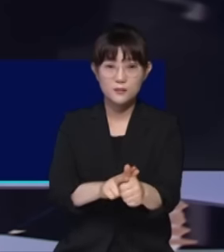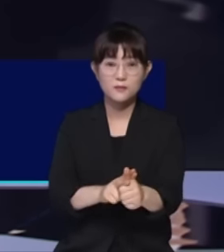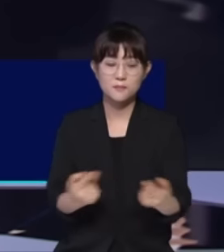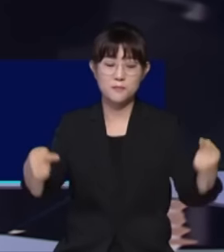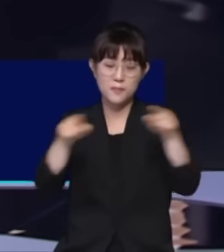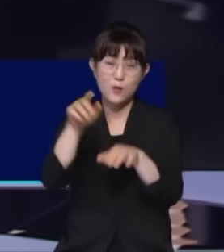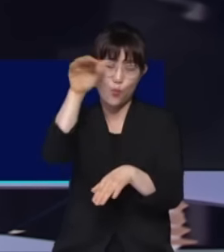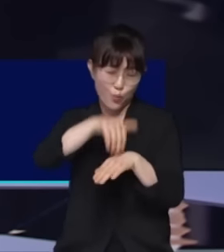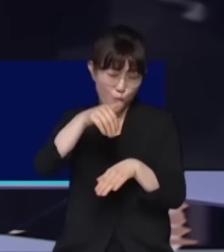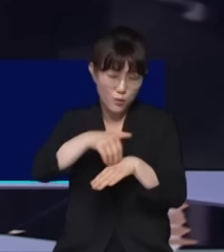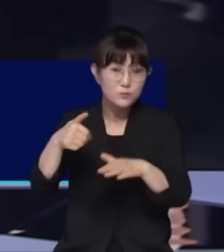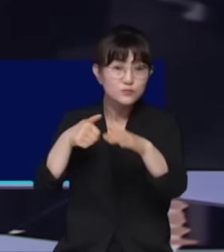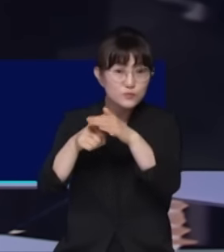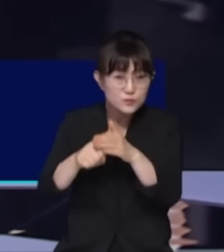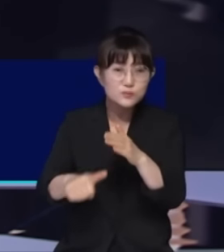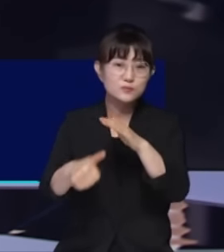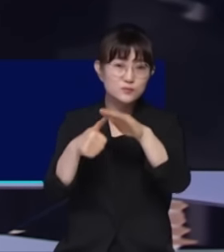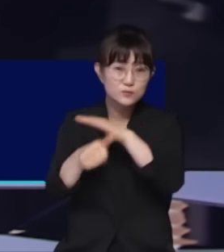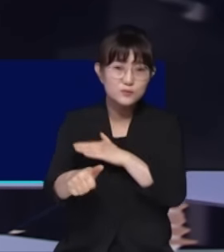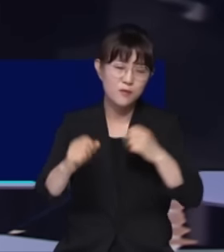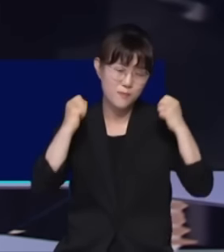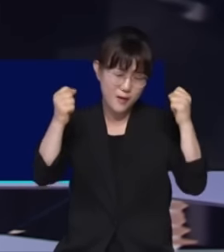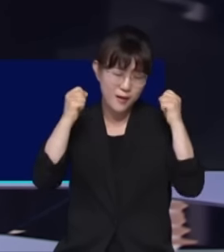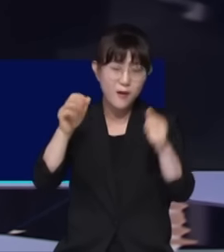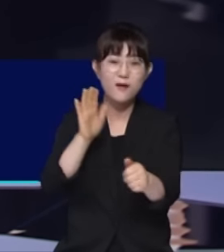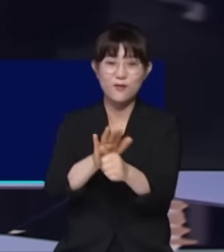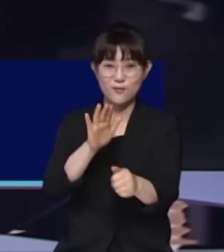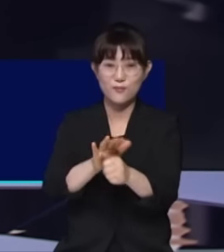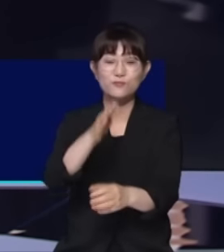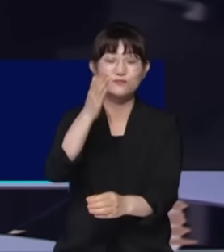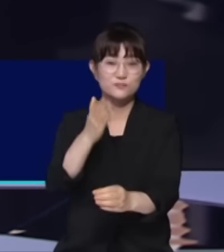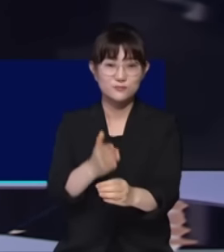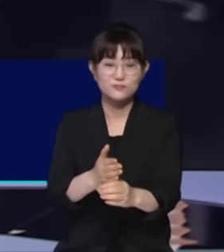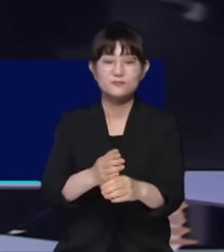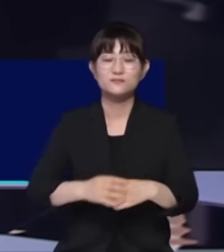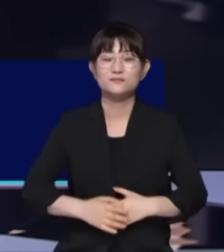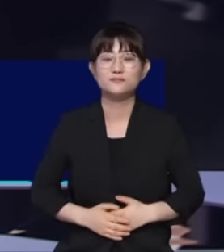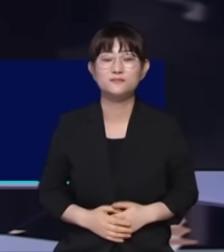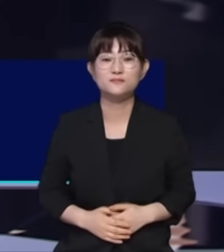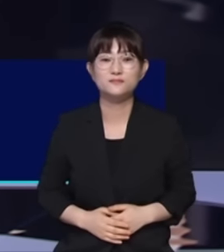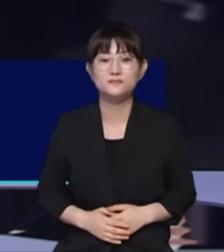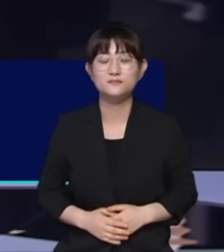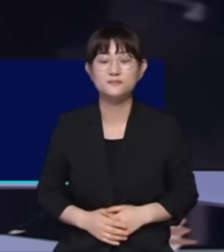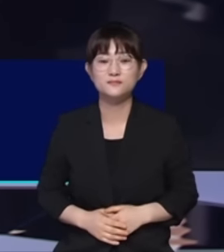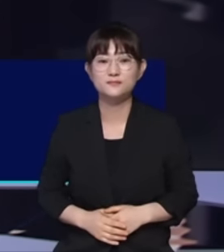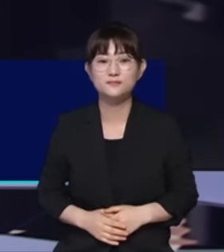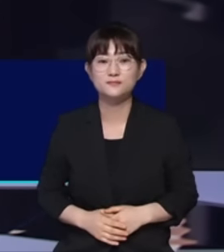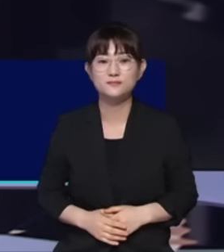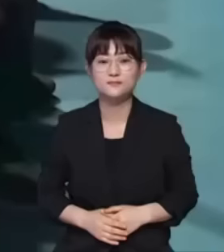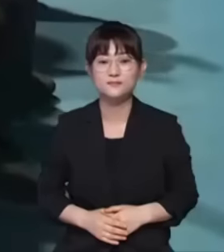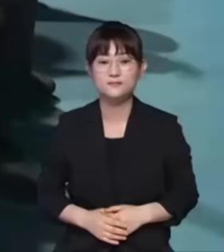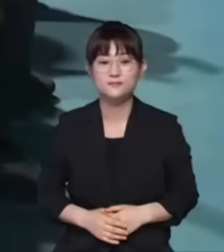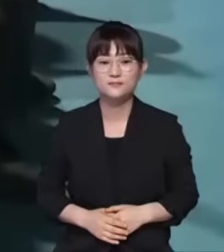함께 훈련해온 동료들도 응원으로 힘을 보탰습니다. 임경섭 기자가 보도합니다.